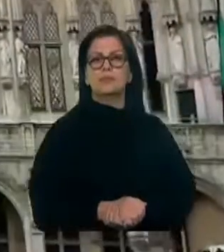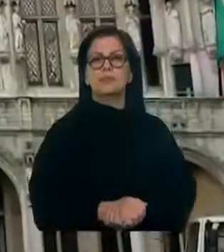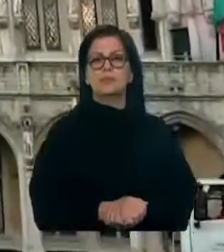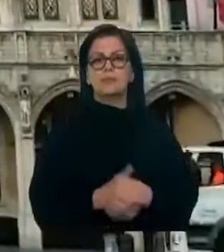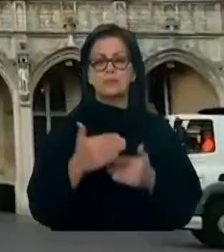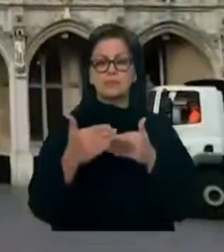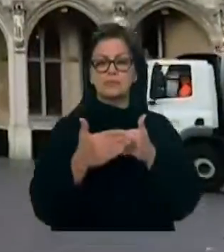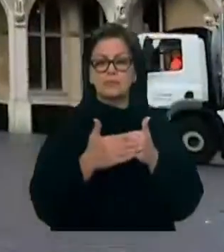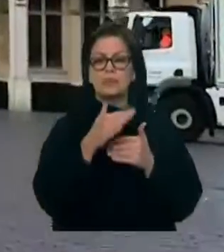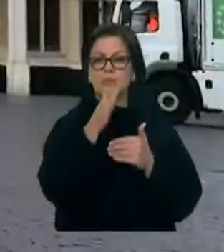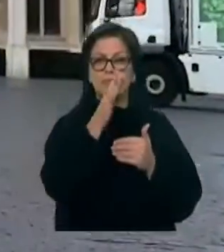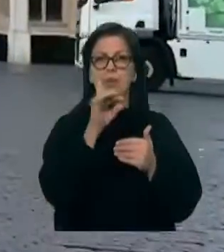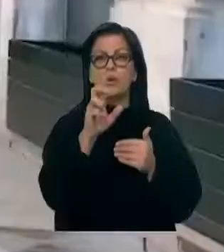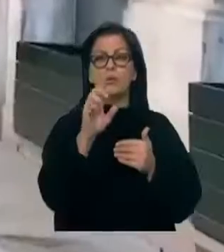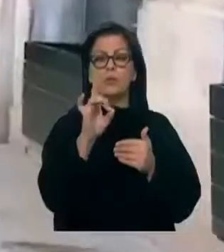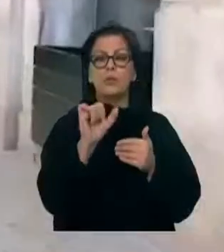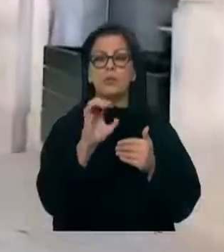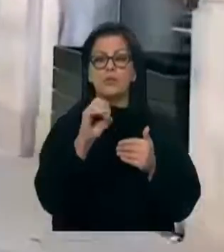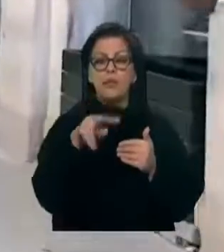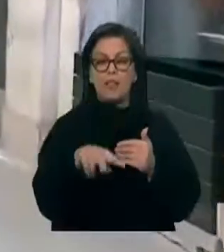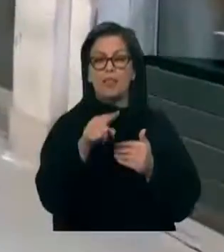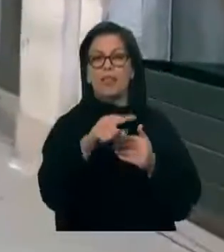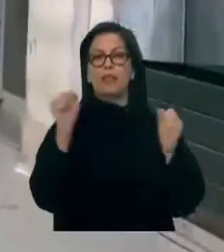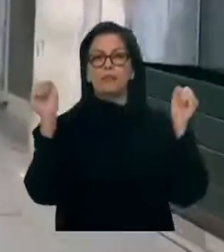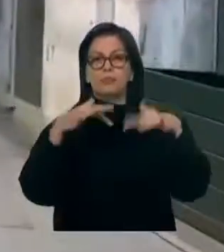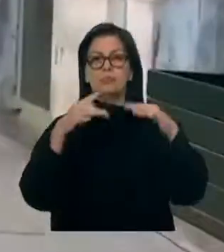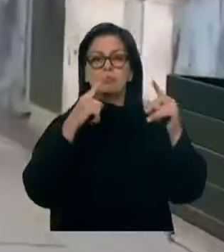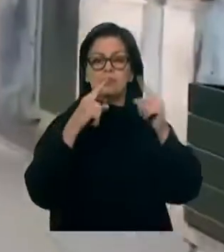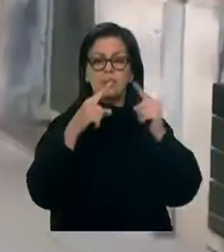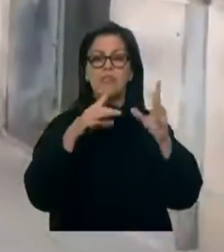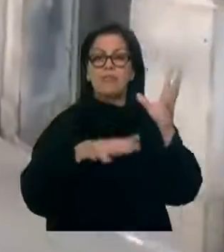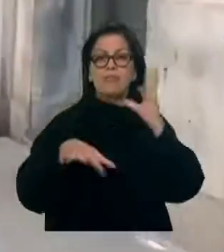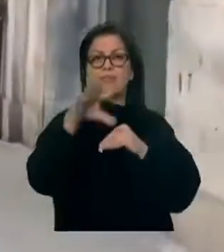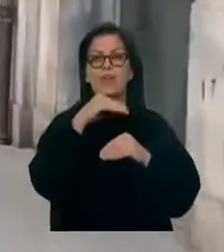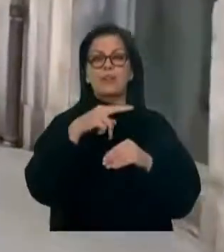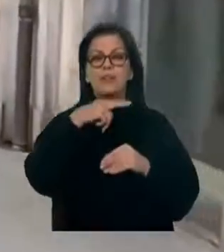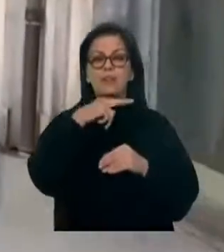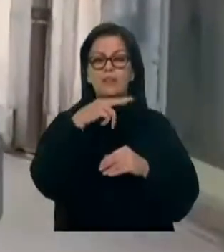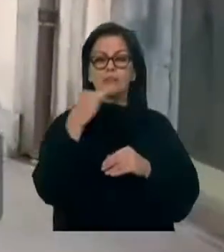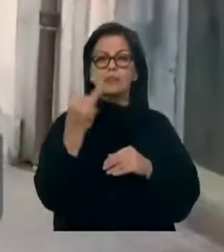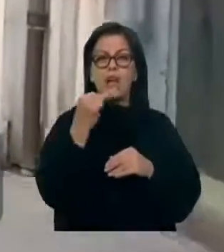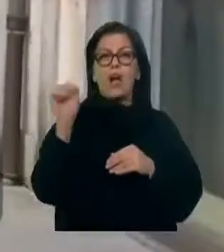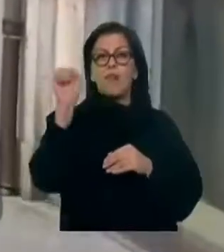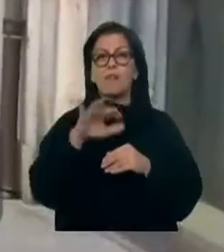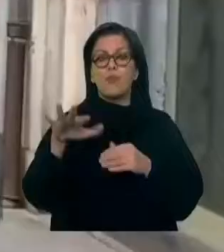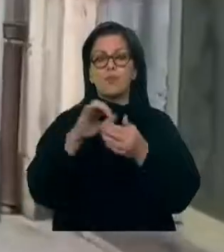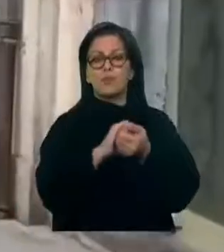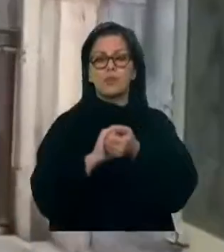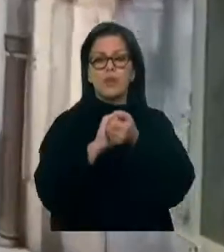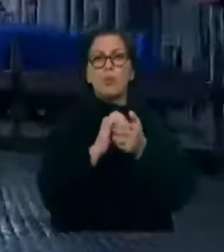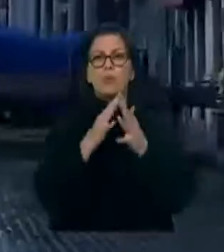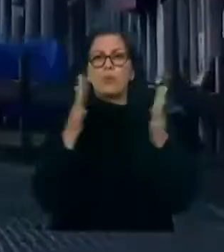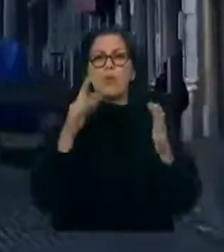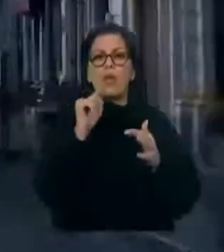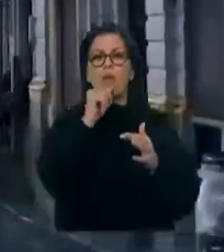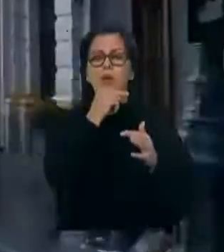Yaxın zamanlarda Brüsseldə keçirilməsi gözlənilən zirvə görüşü hər kəsin diqqət mərkəzindədir. Avropa İttifaqının daha çox iqtisadi yönümlü təşkilat olduğunu nəzərə